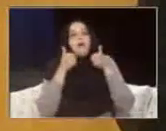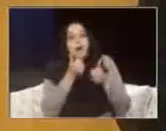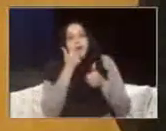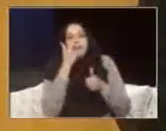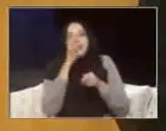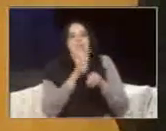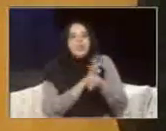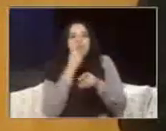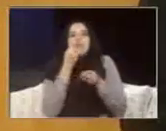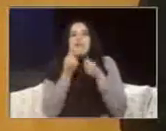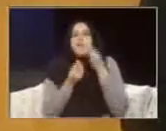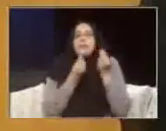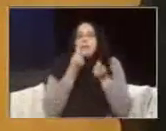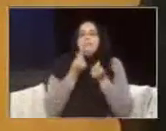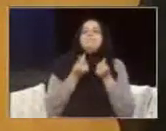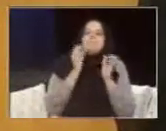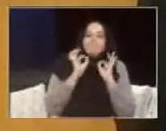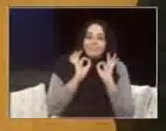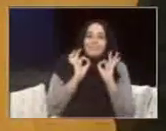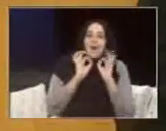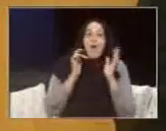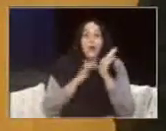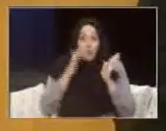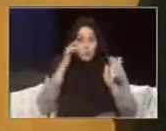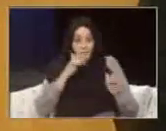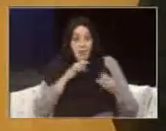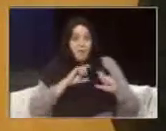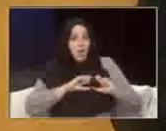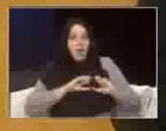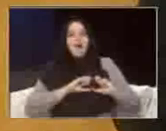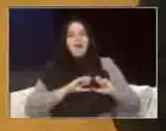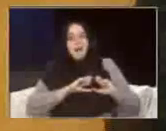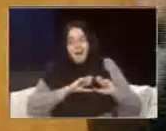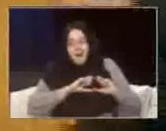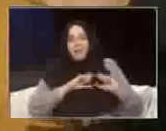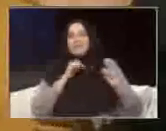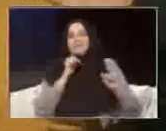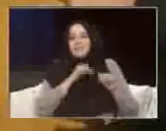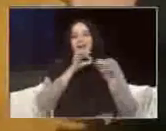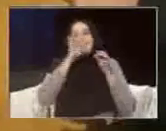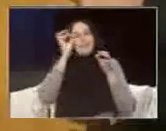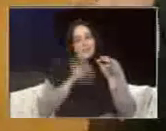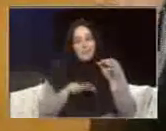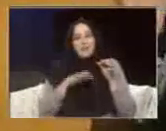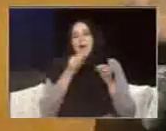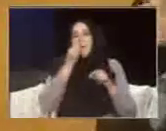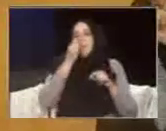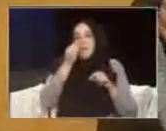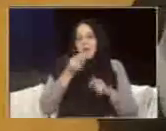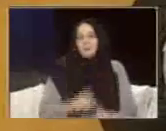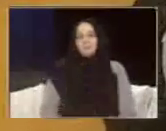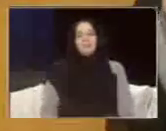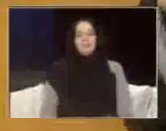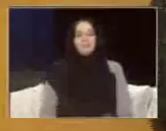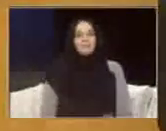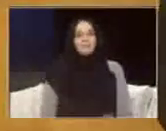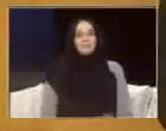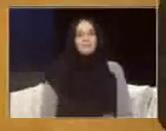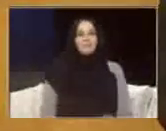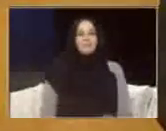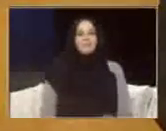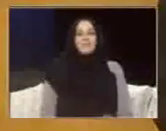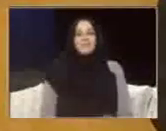المعاني وتتمكن من قلبه، فإذا تمكنت من قلبه وفقهها فإنها تكون تترك لها هذا التأثير. هذا التأثير